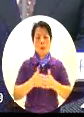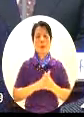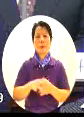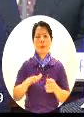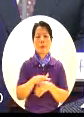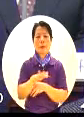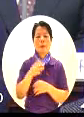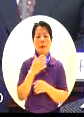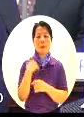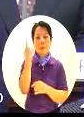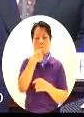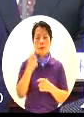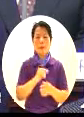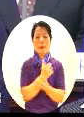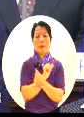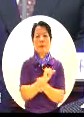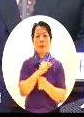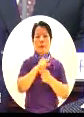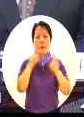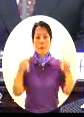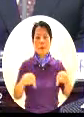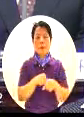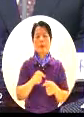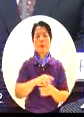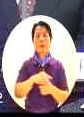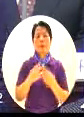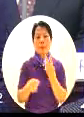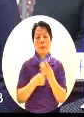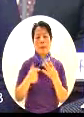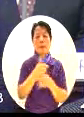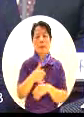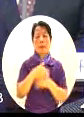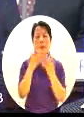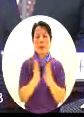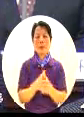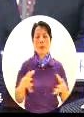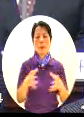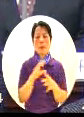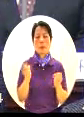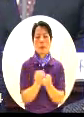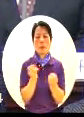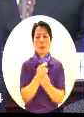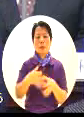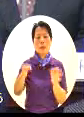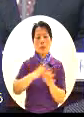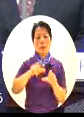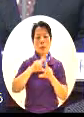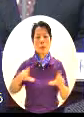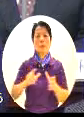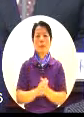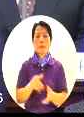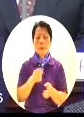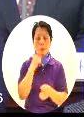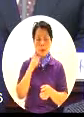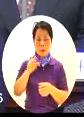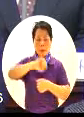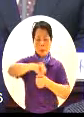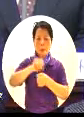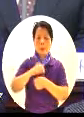要在我们荷花园区能够做比较大的投资啊，这个会增